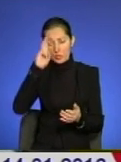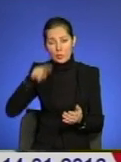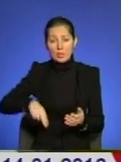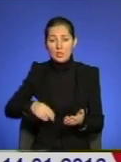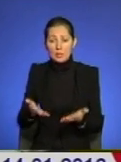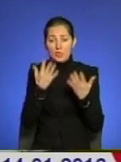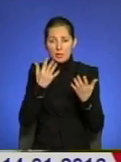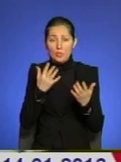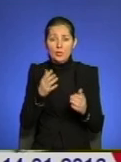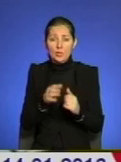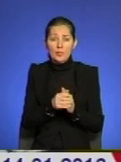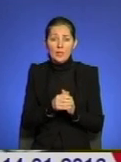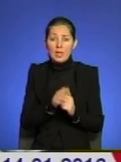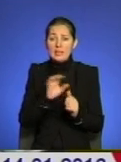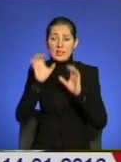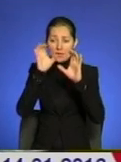можна